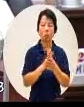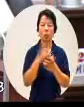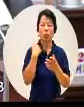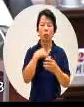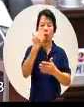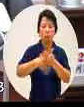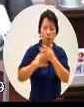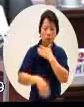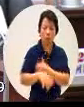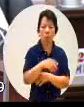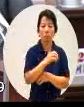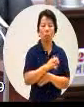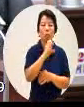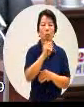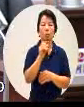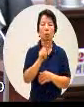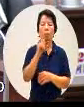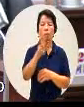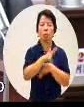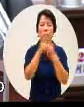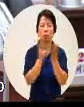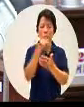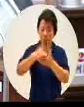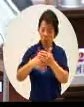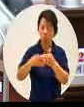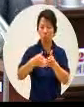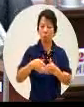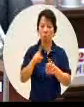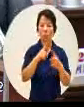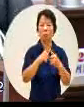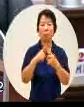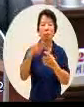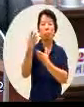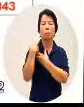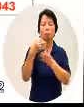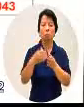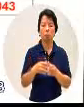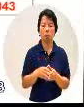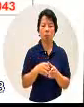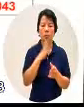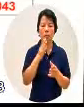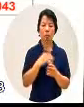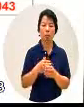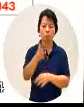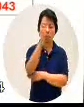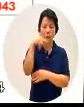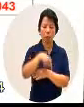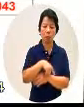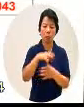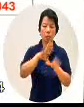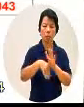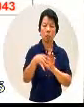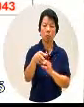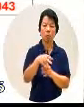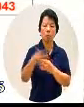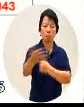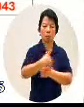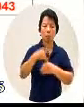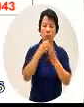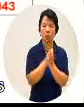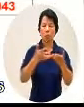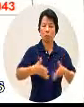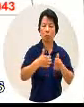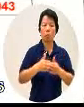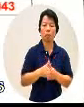低二氧化碳排放量是人類的義務再過來呢就是政府課稅是重要的手段